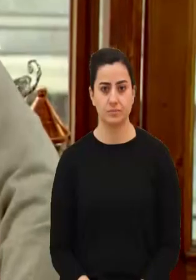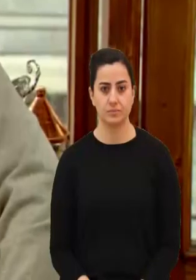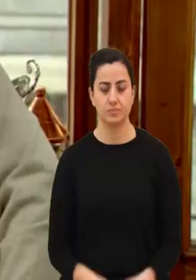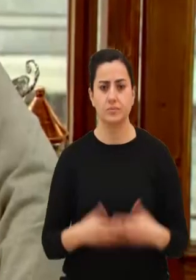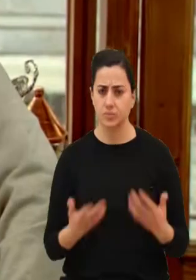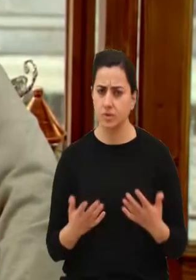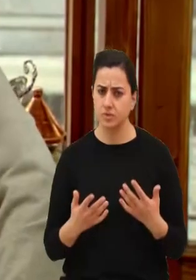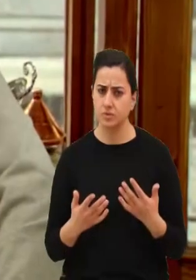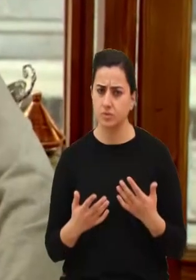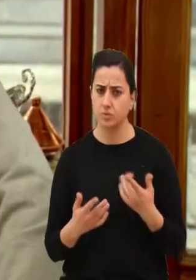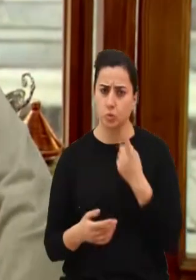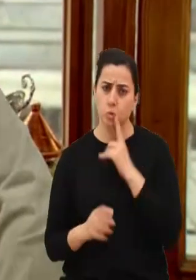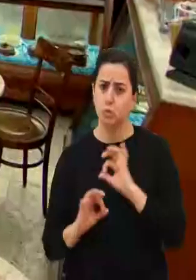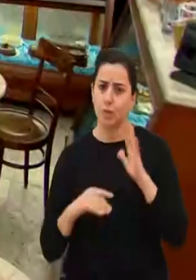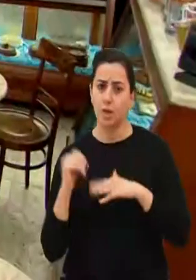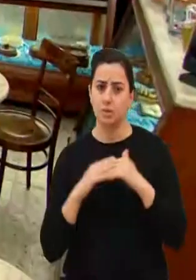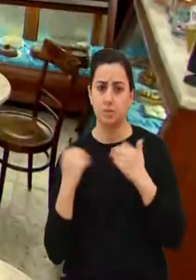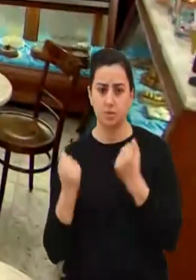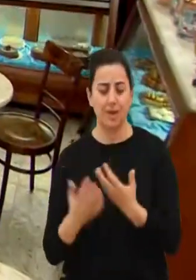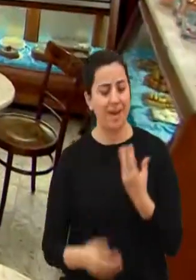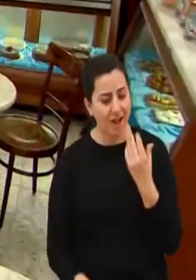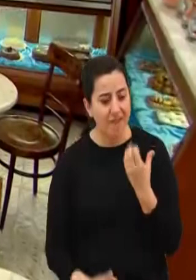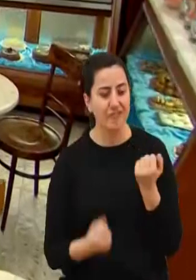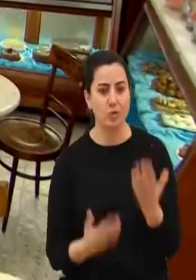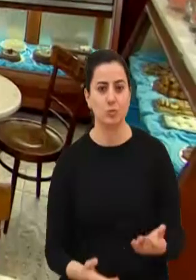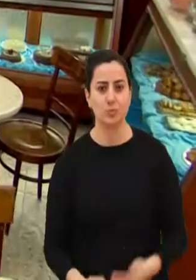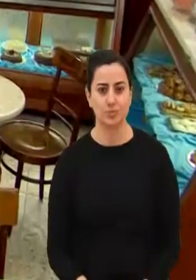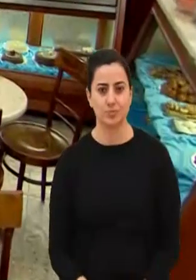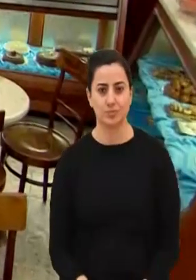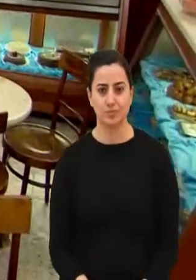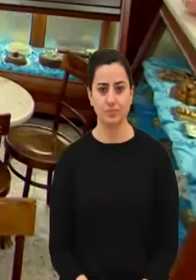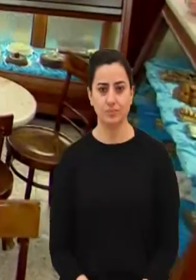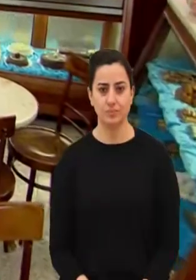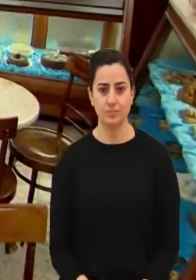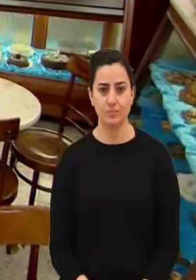Ya Sami Berek, çok zor olmuş ya, eline sağlık. Yarası, afiyet olsun.